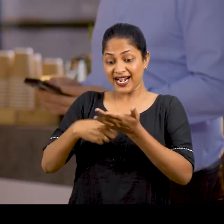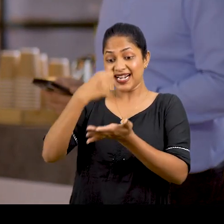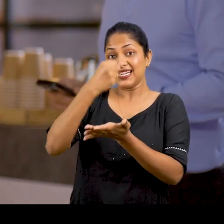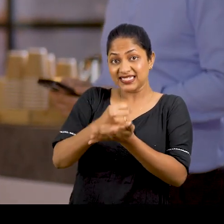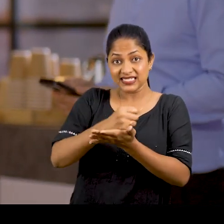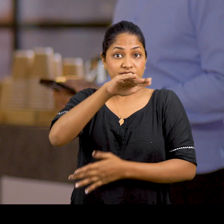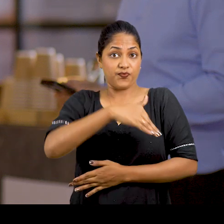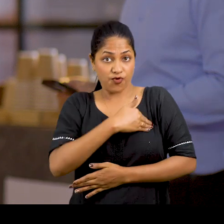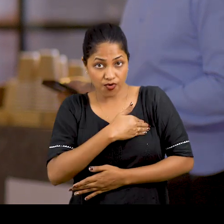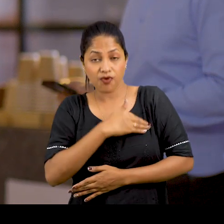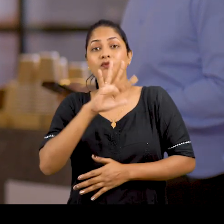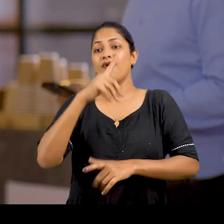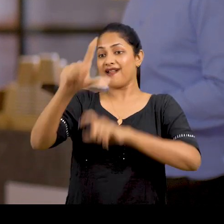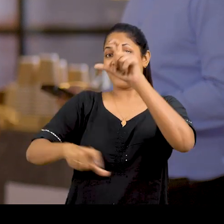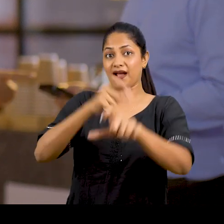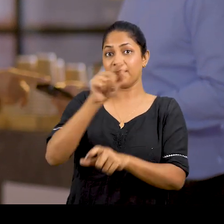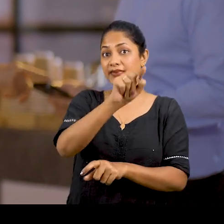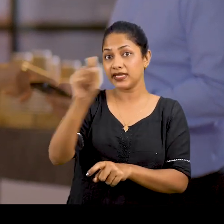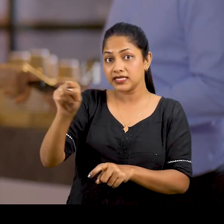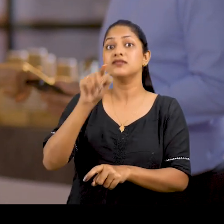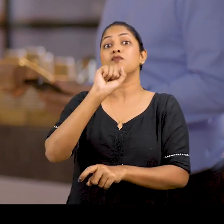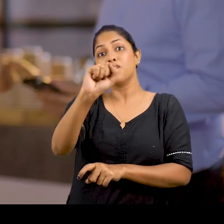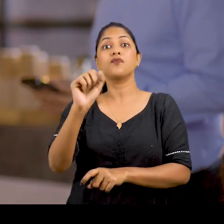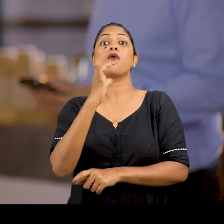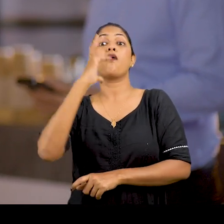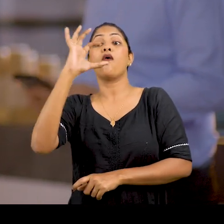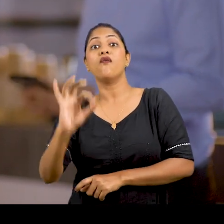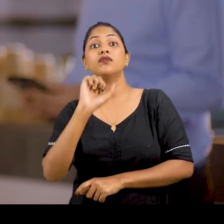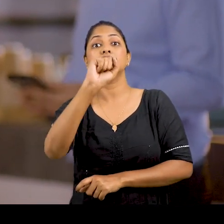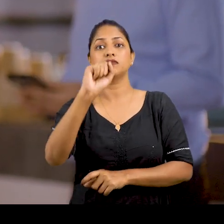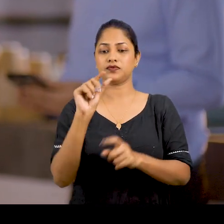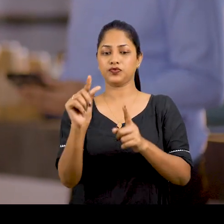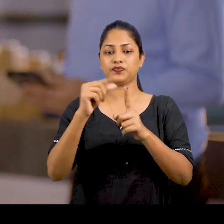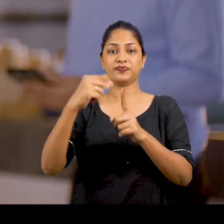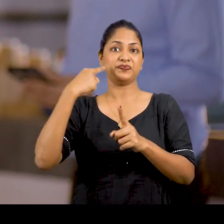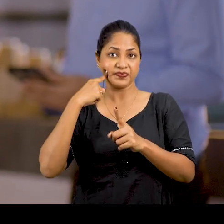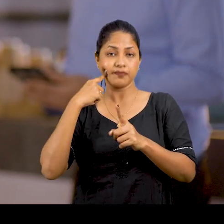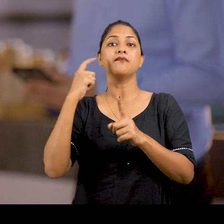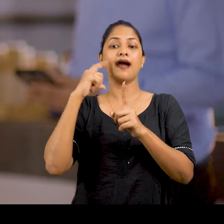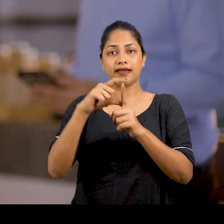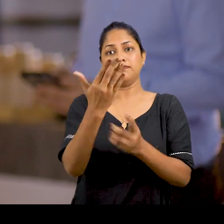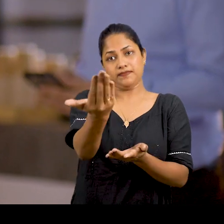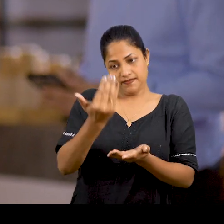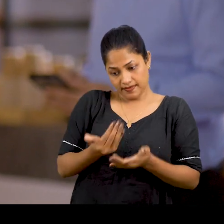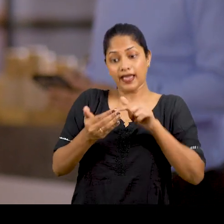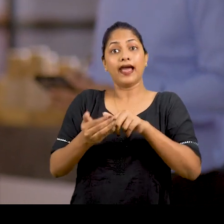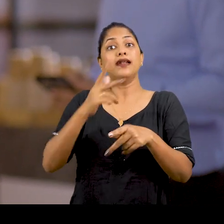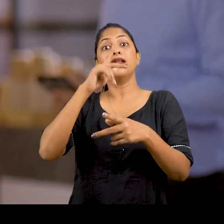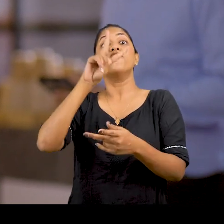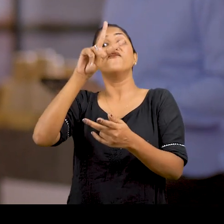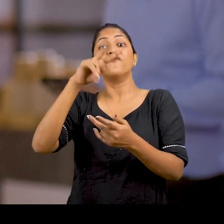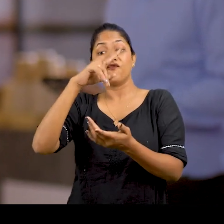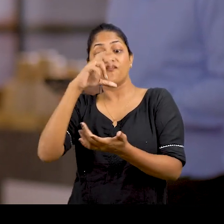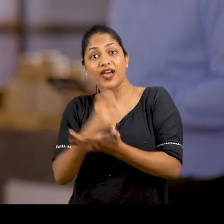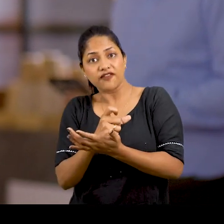ఎల్లప్పుడూ మీ రిజిస్టర్డ్ బ్రోకర్ లేదా మధ్యవర్తిని వారి అఫీషియల్ వెరిఫైడ్ యూపీఐ ఐడి కోసం అడగండి. పెట్టుబడి